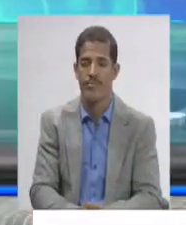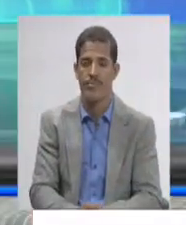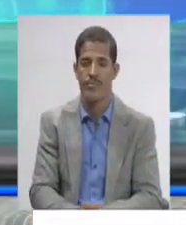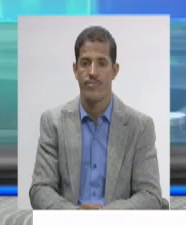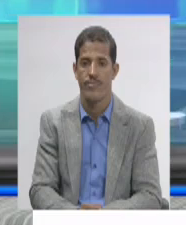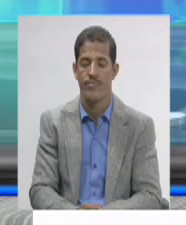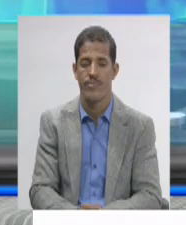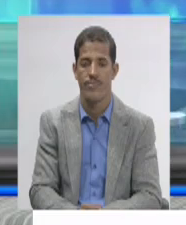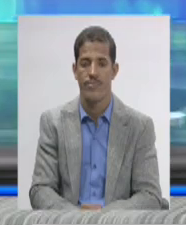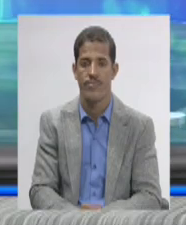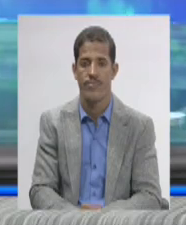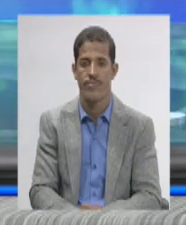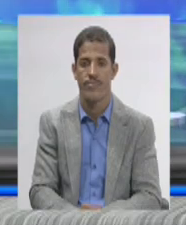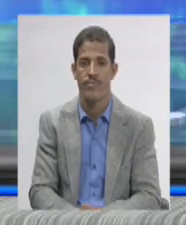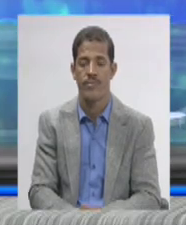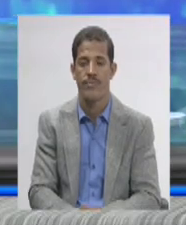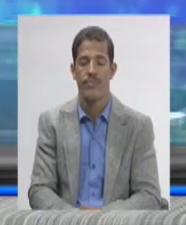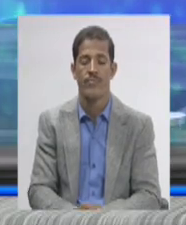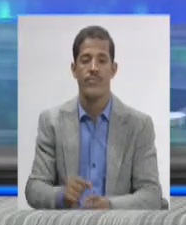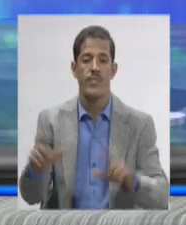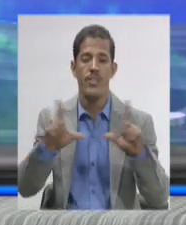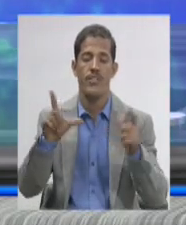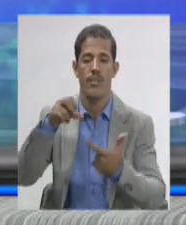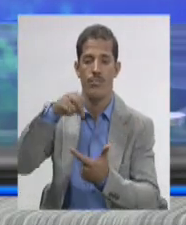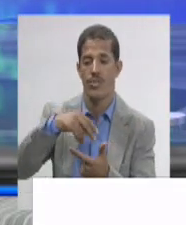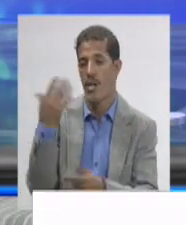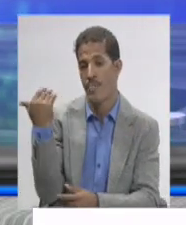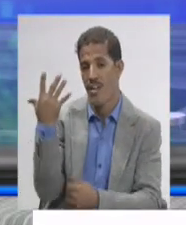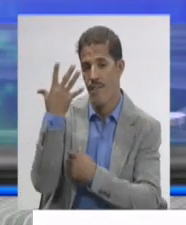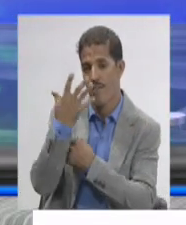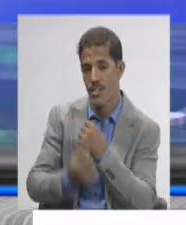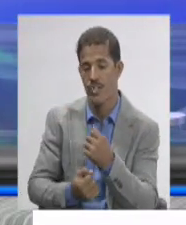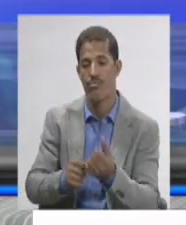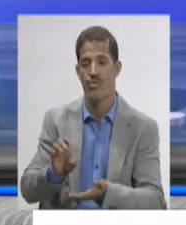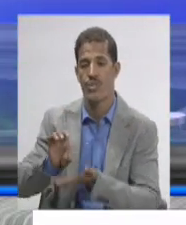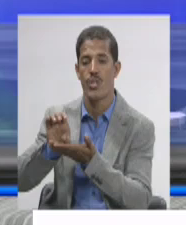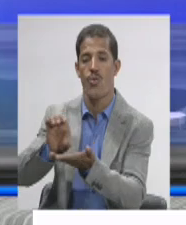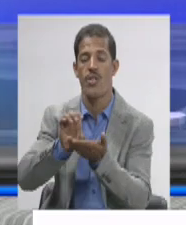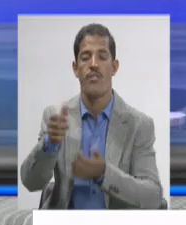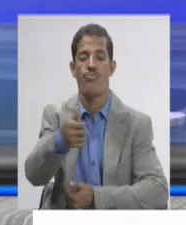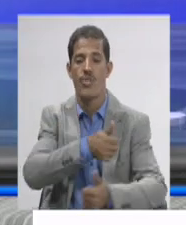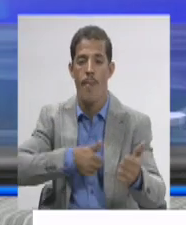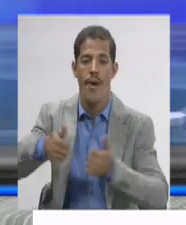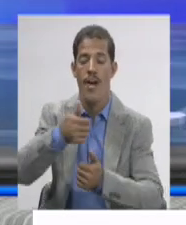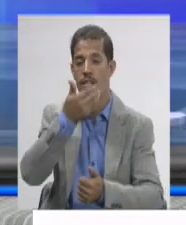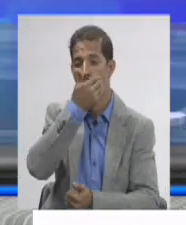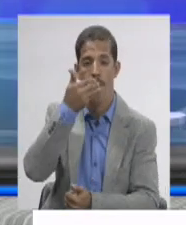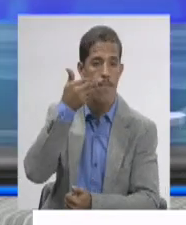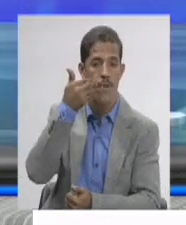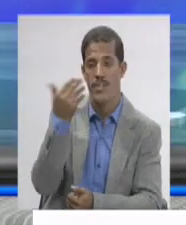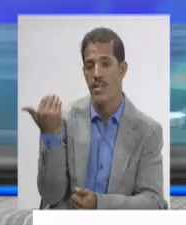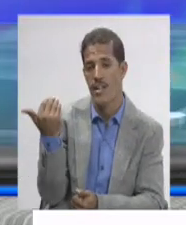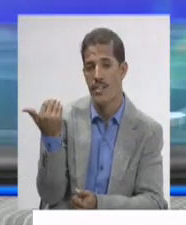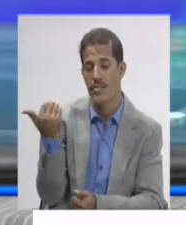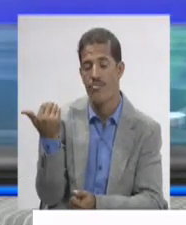هنا نظمت التلفزه الموريتانيه الليله البارحه حفلا لتوزيع جوائز المسابقات الرمضانيه التي تم تنظيمها خلال